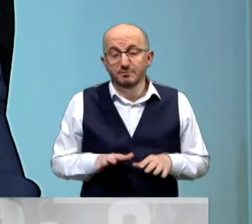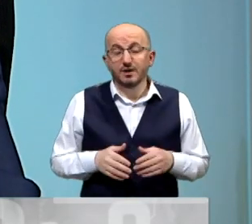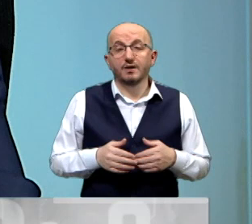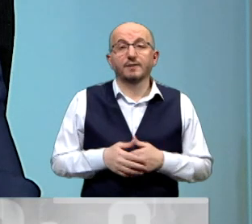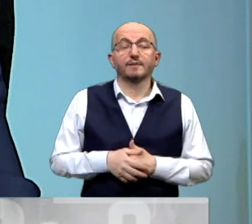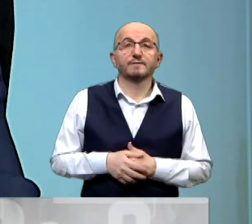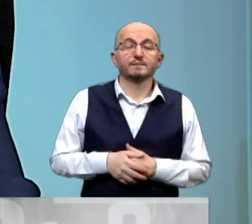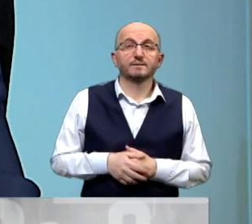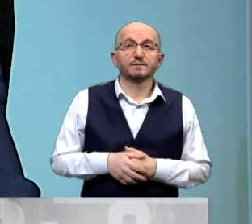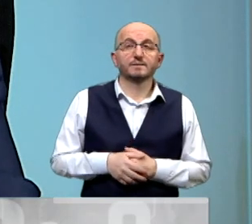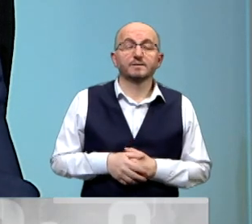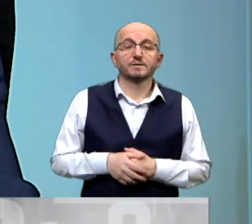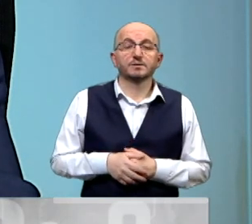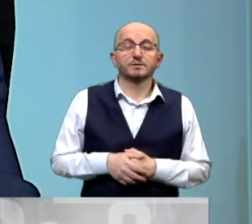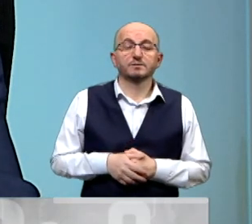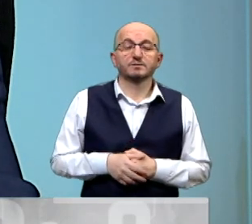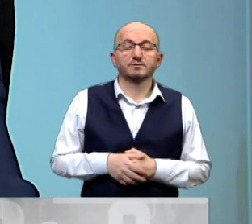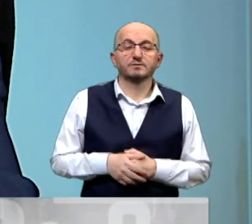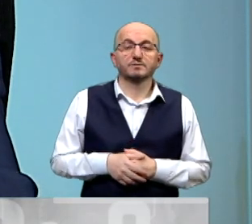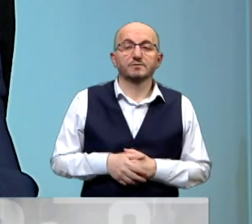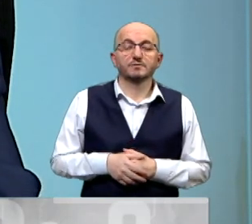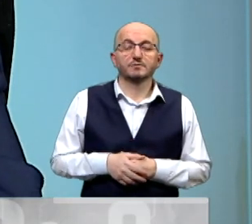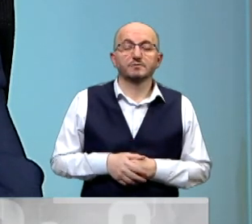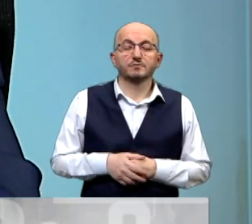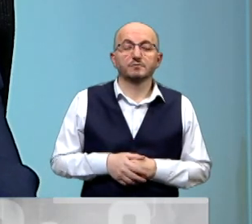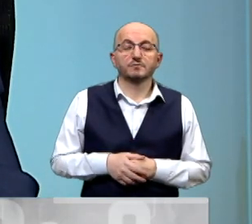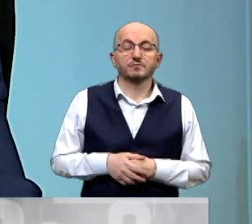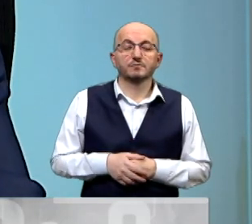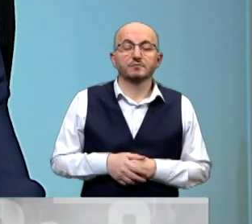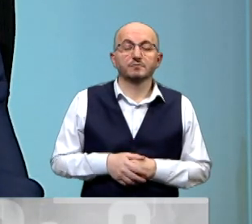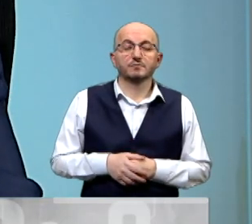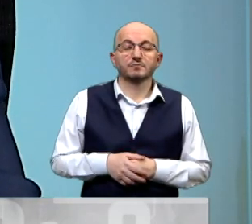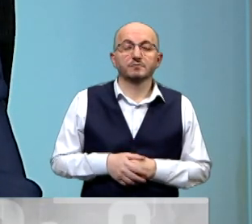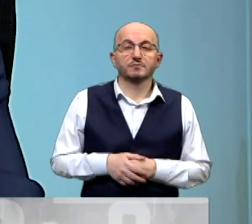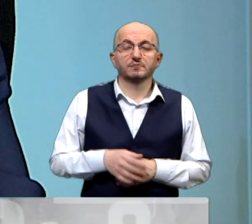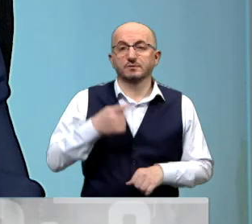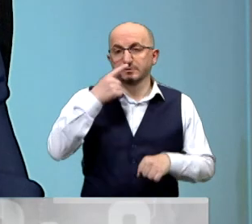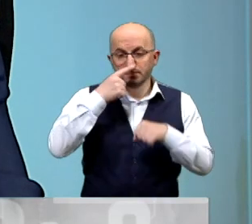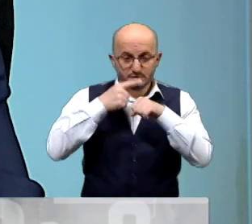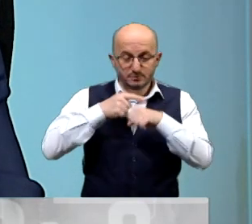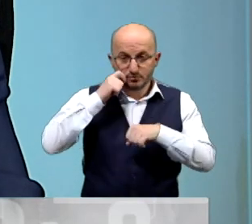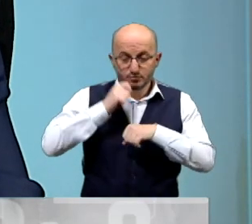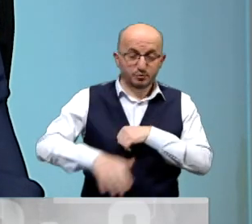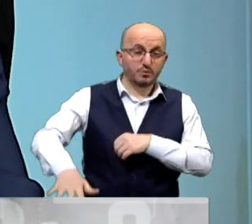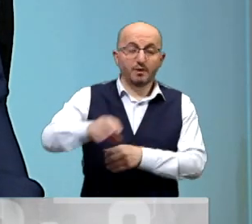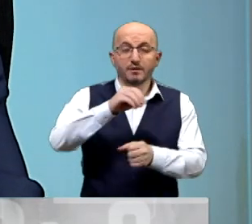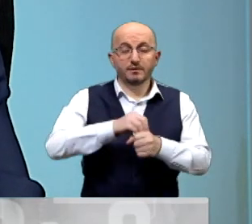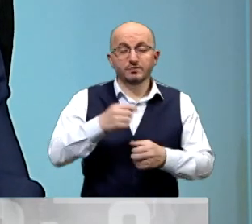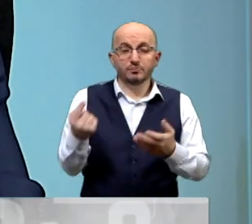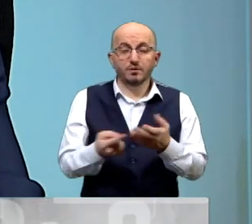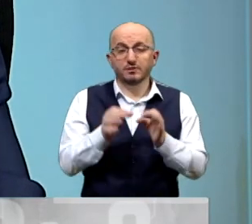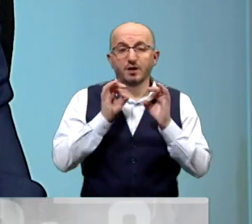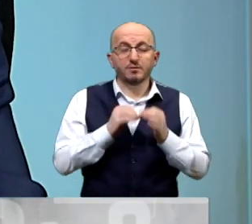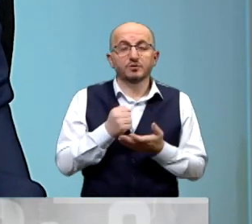ona şifaün ve rahmetullah müminler için kur'an-ı Kerim hem